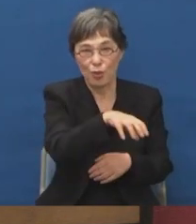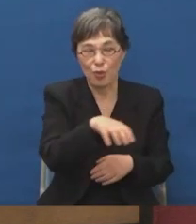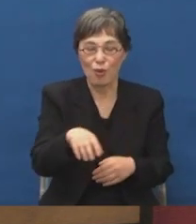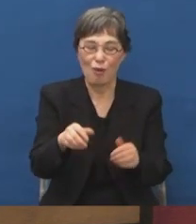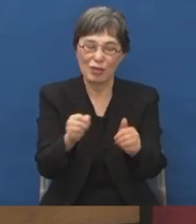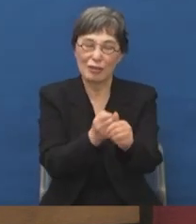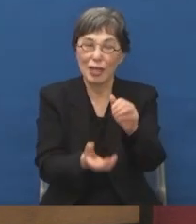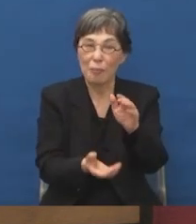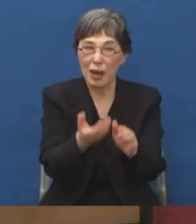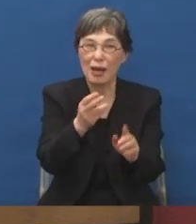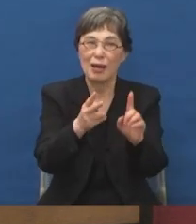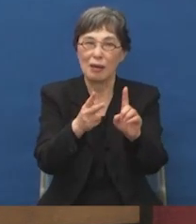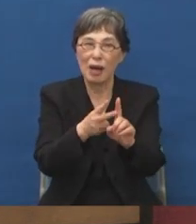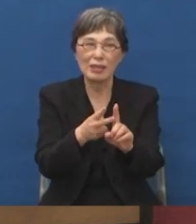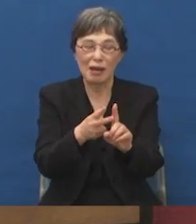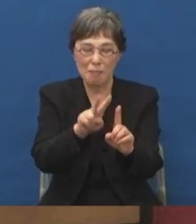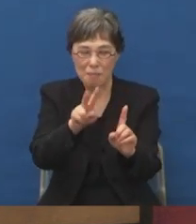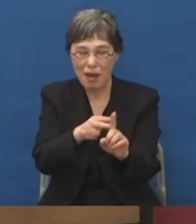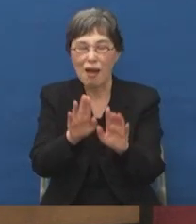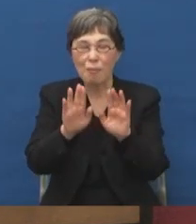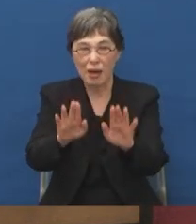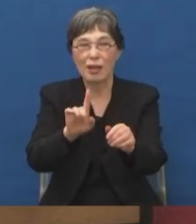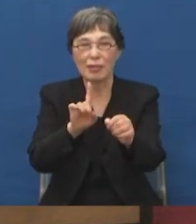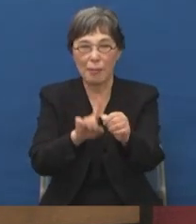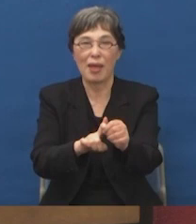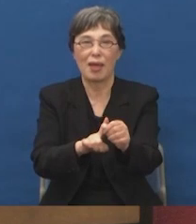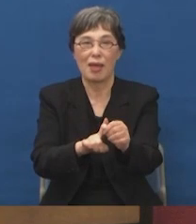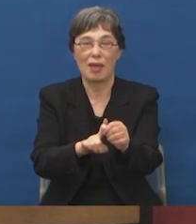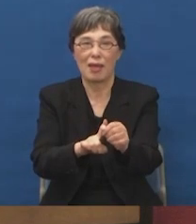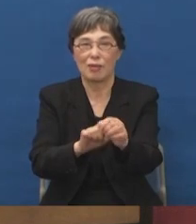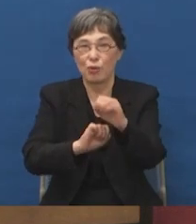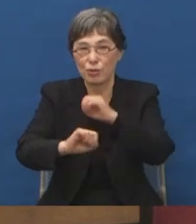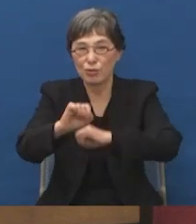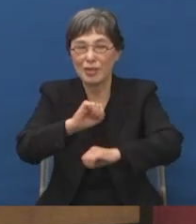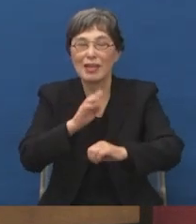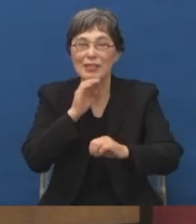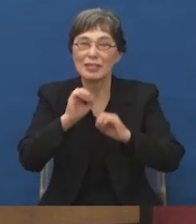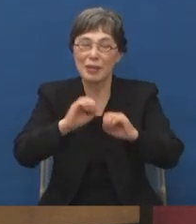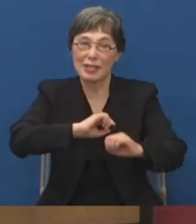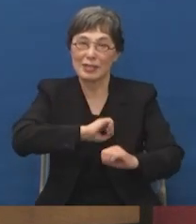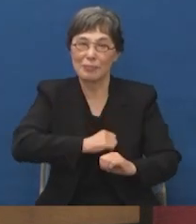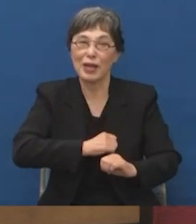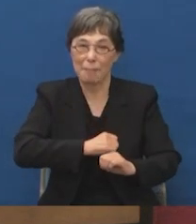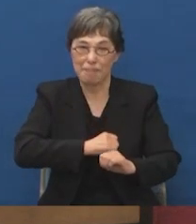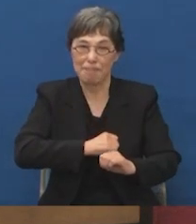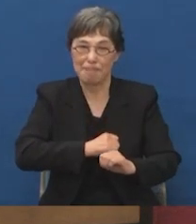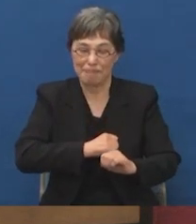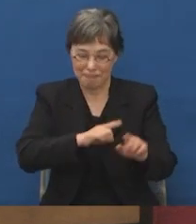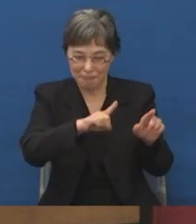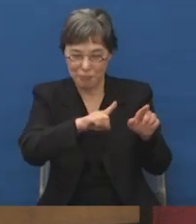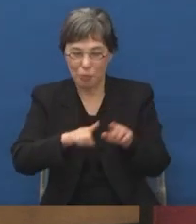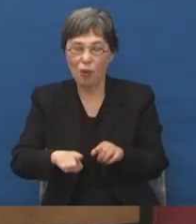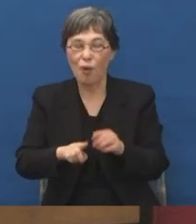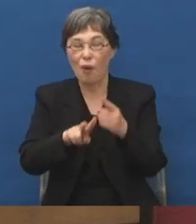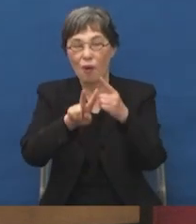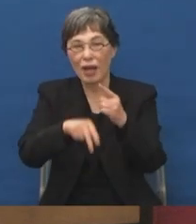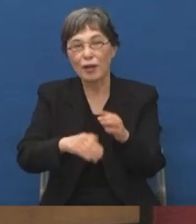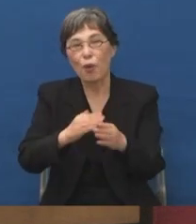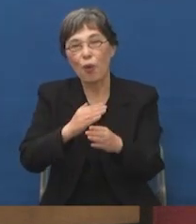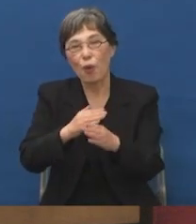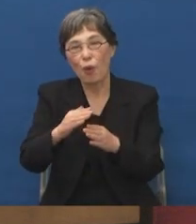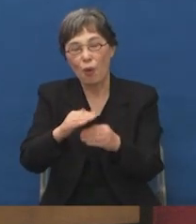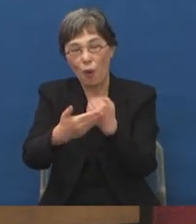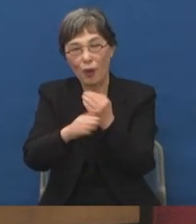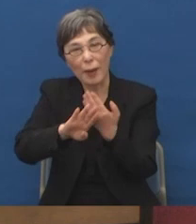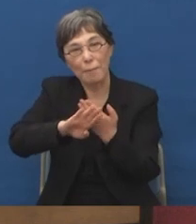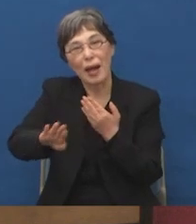待の発生またはその再発を防止する取り組みの実施が義務化されることに伴い介護保険法の対象外